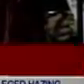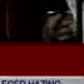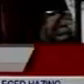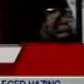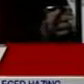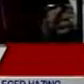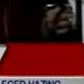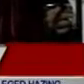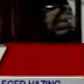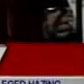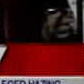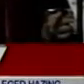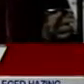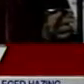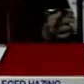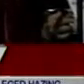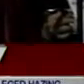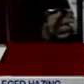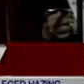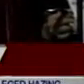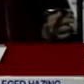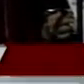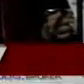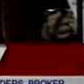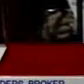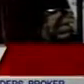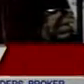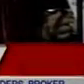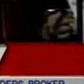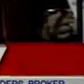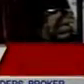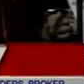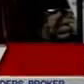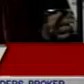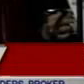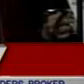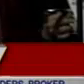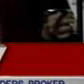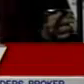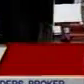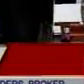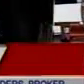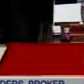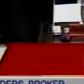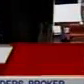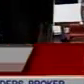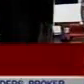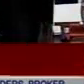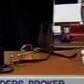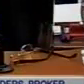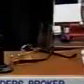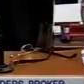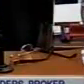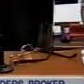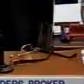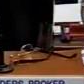ako magtatanong. Kaya lang, bihira ho kami magkaroon ng testigo na kalihim. Kaya lahat ho